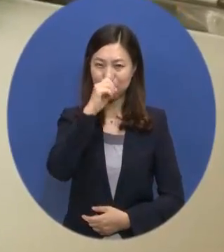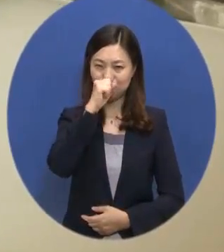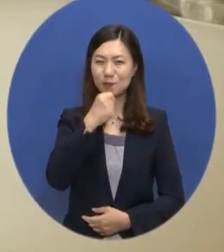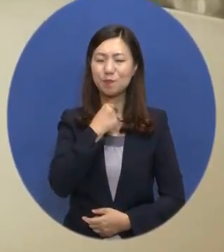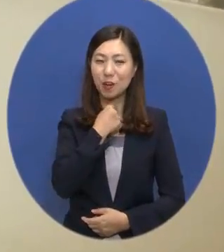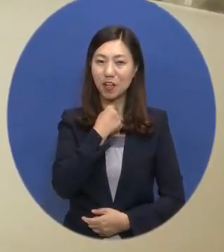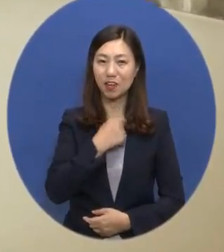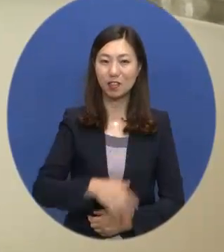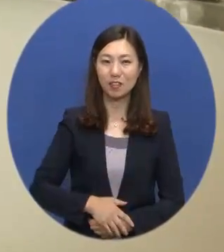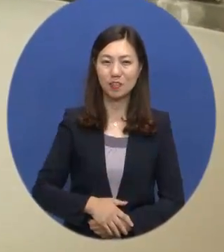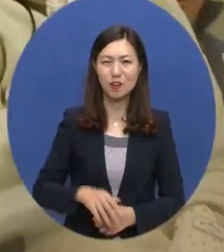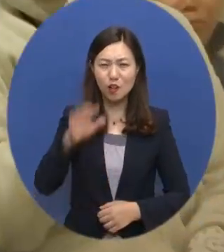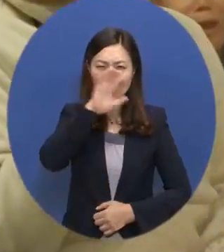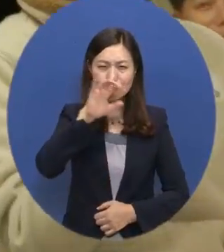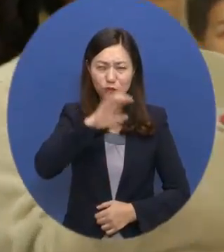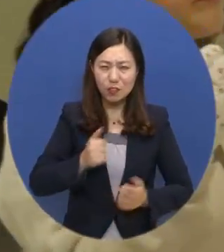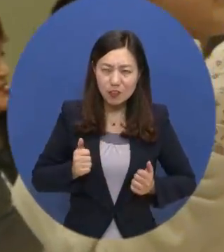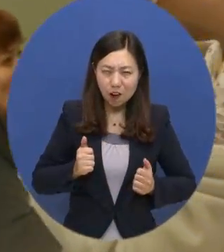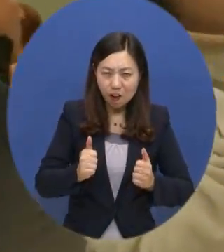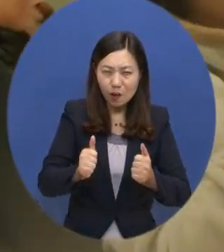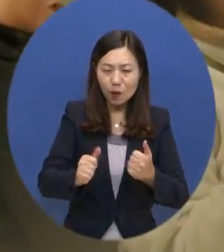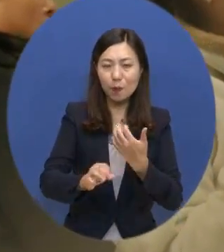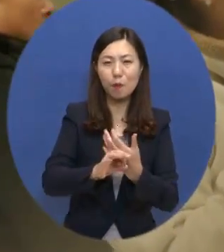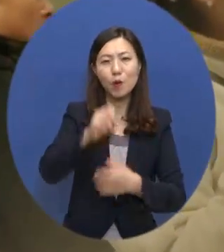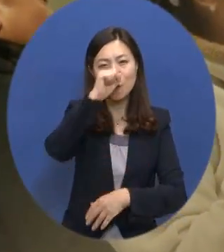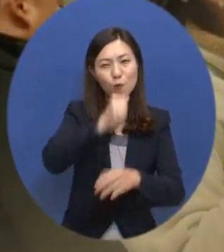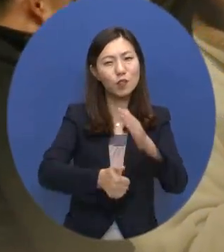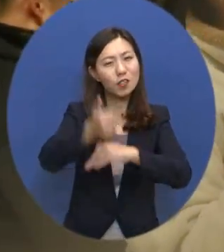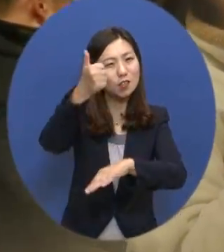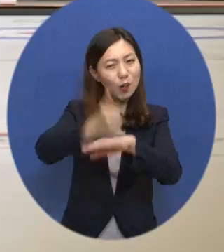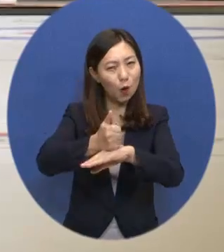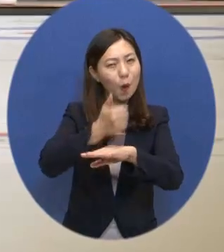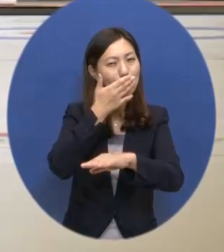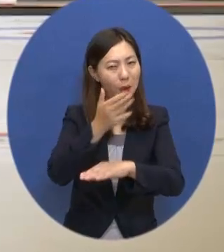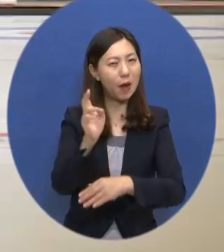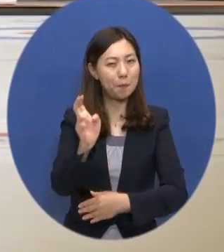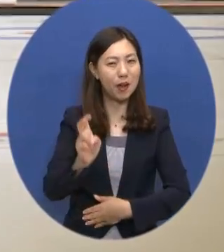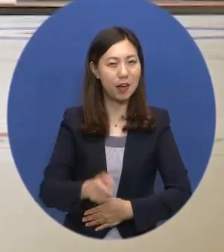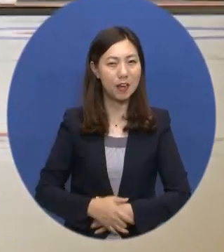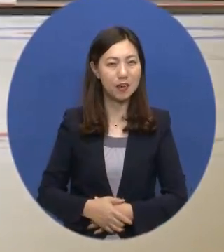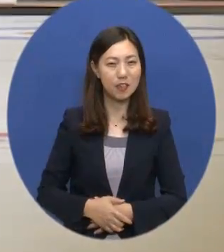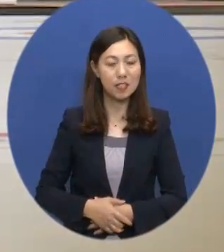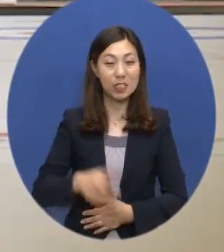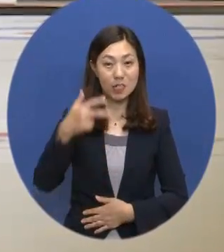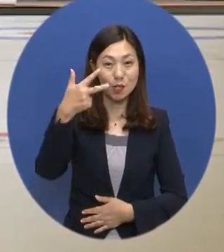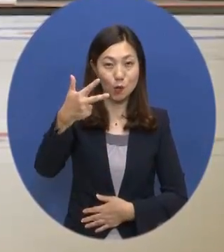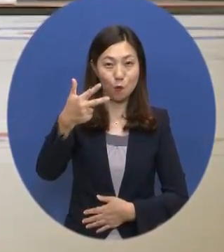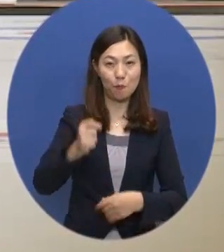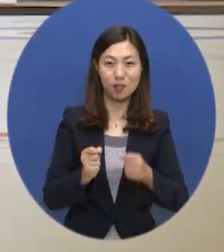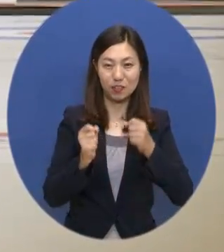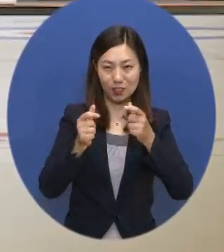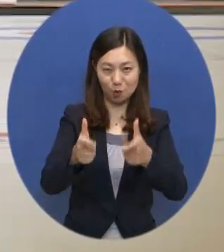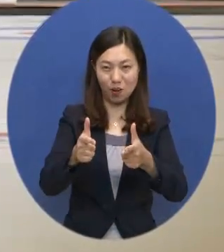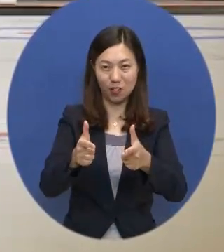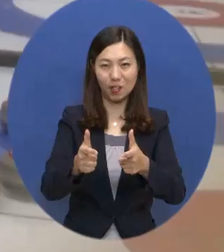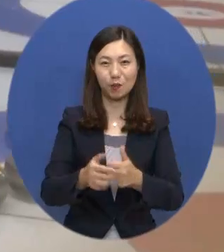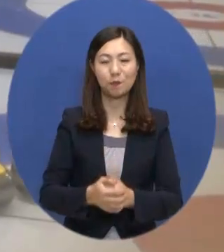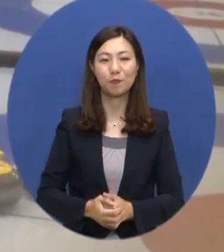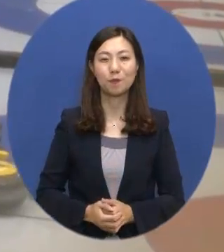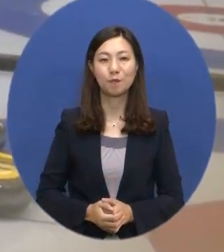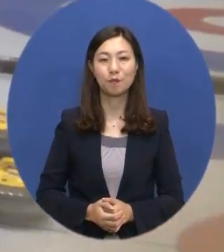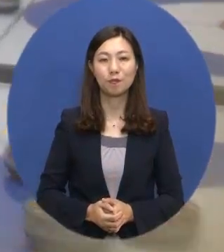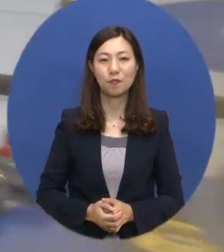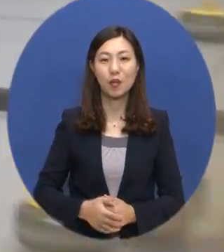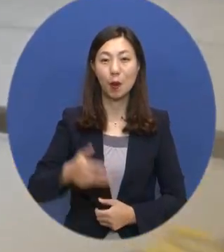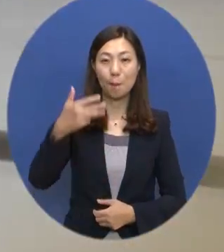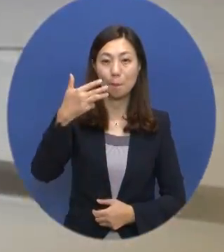훈련에 열심히 하다 보면 좋은 성과가 있지 않을까 싶습니다. 7번의 기회.